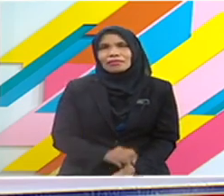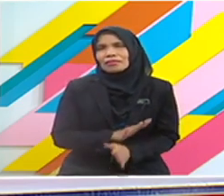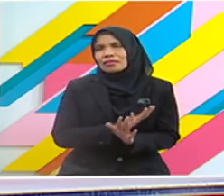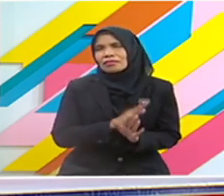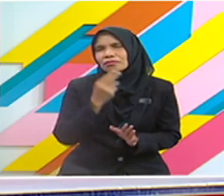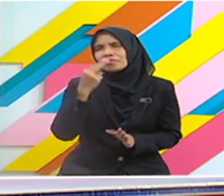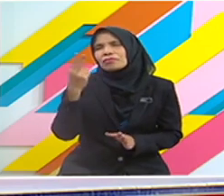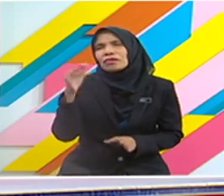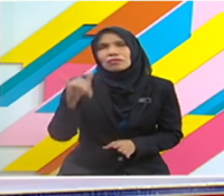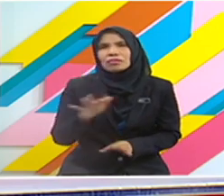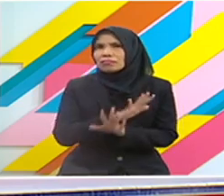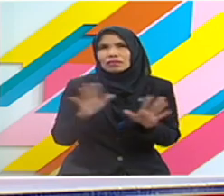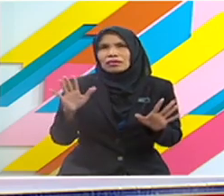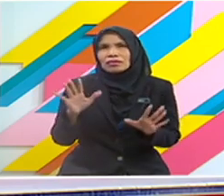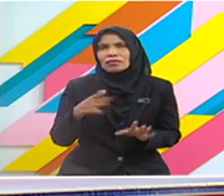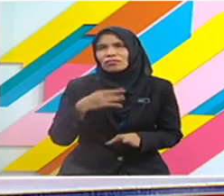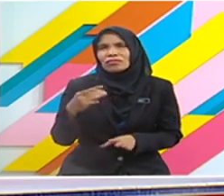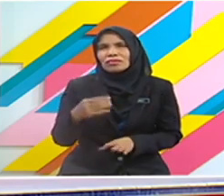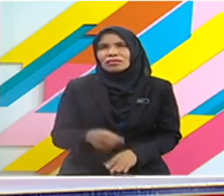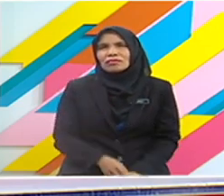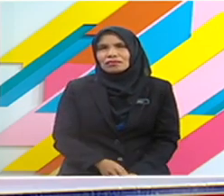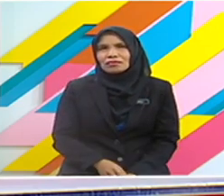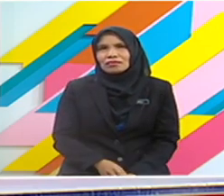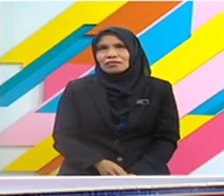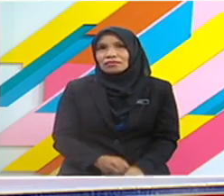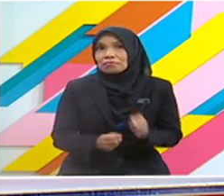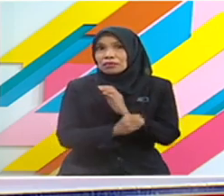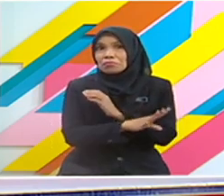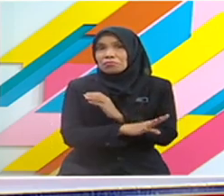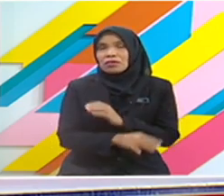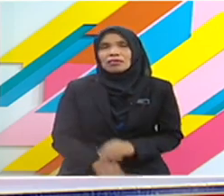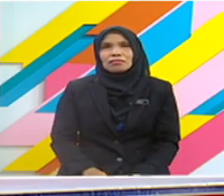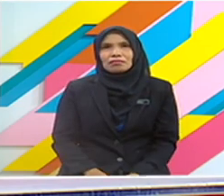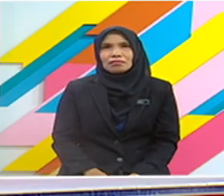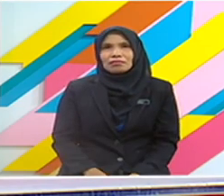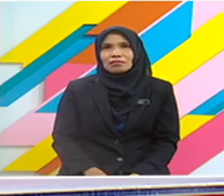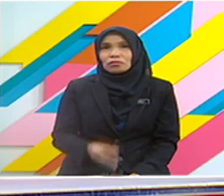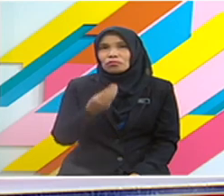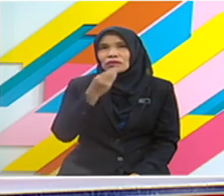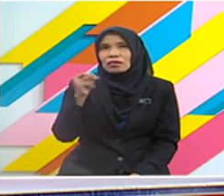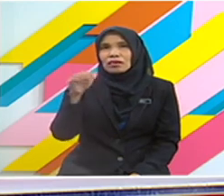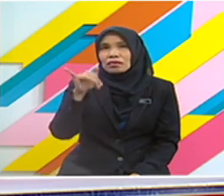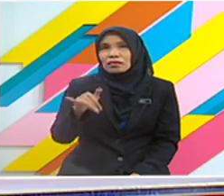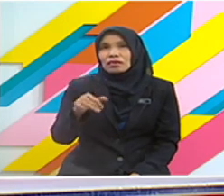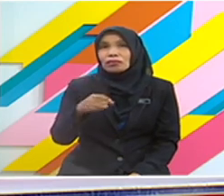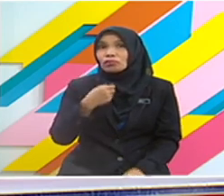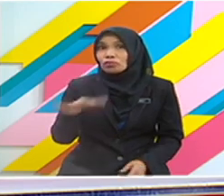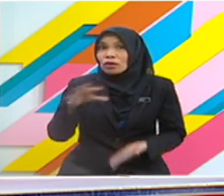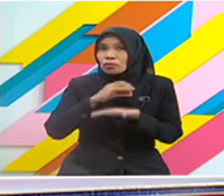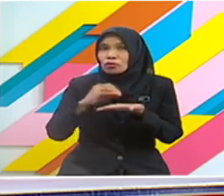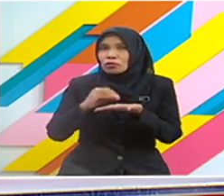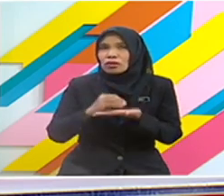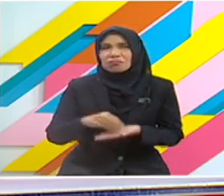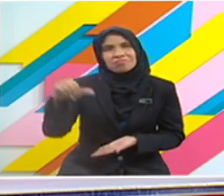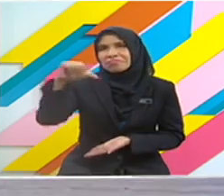bau busuk, contohnya sampah, bangkai, ataupun makanan-makanan yang sudah basi. Itu sahaja, Kak